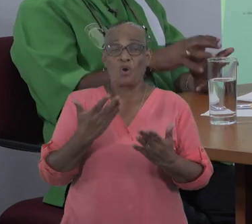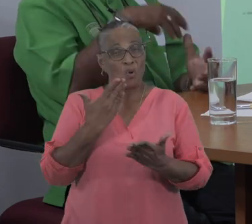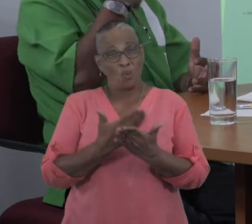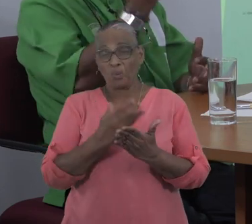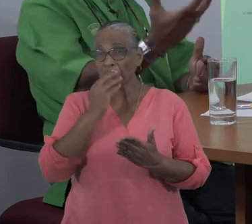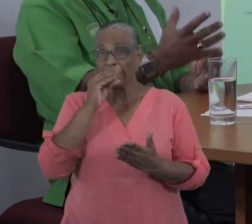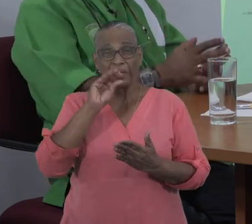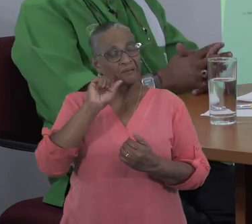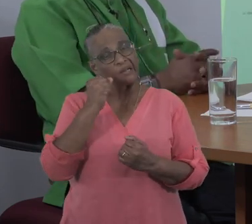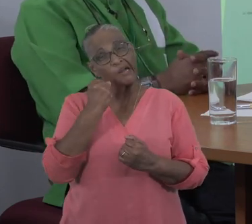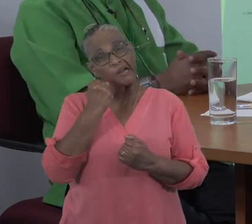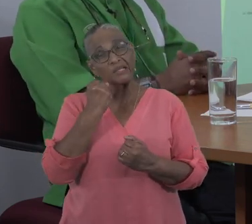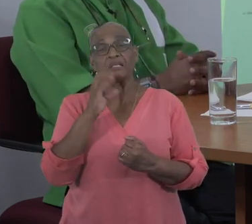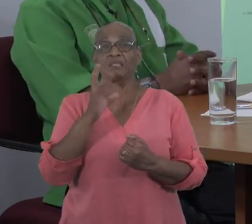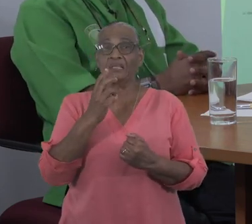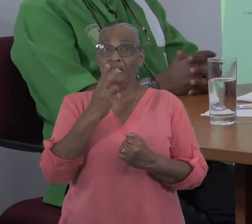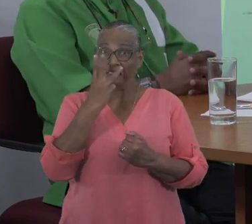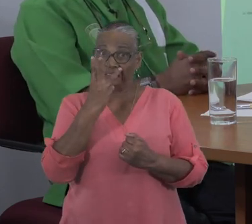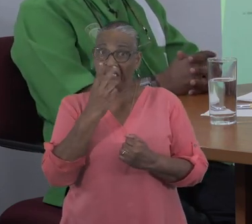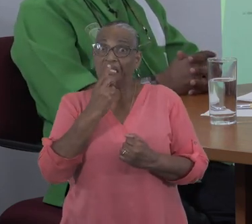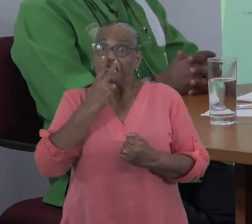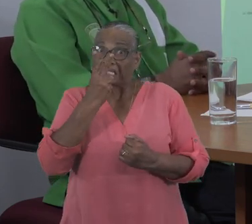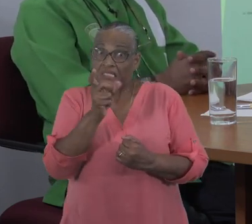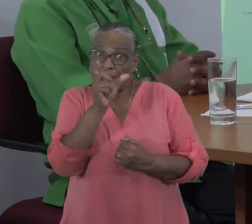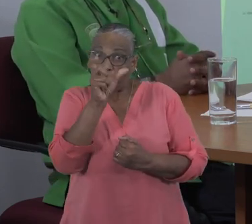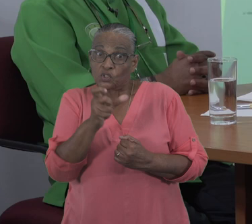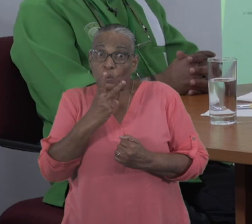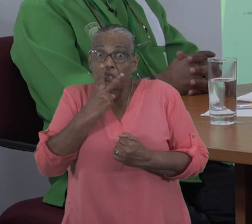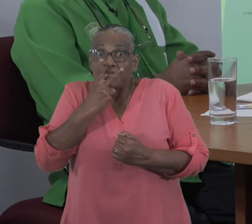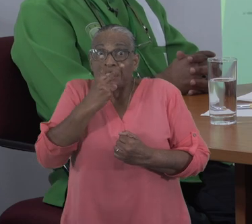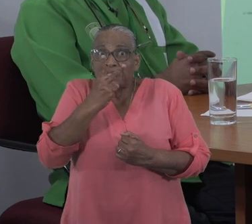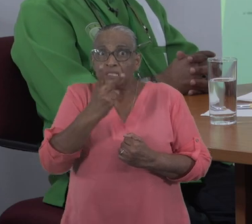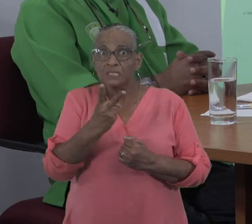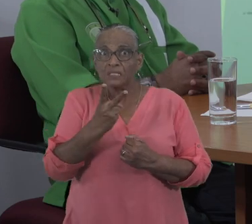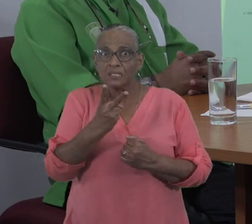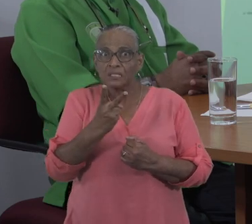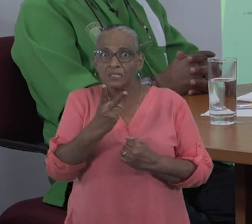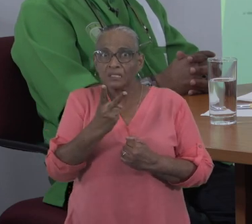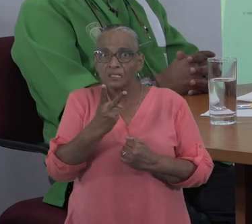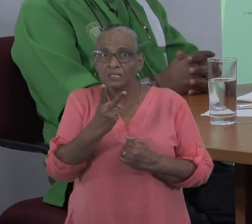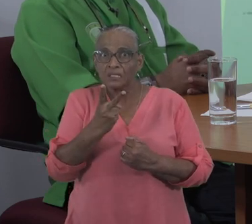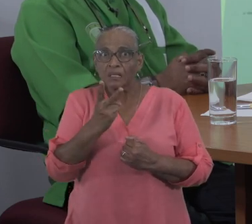En het niet goed kunnen praten. Als je die drie dingen ziet bij iemand, plotseling ontstaan,